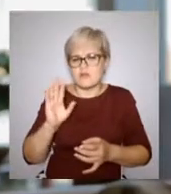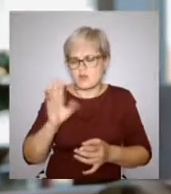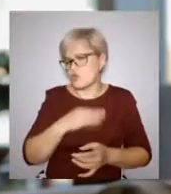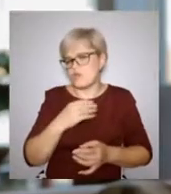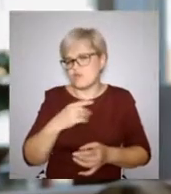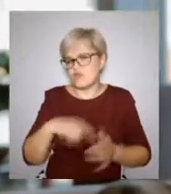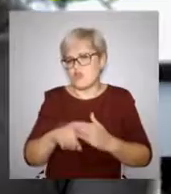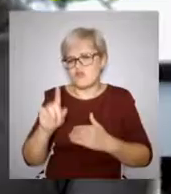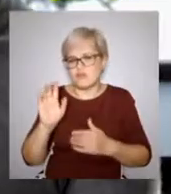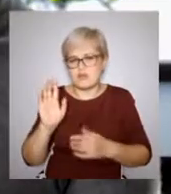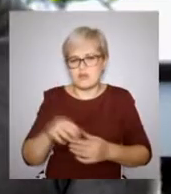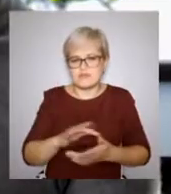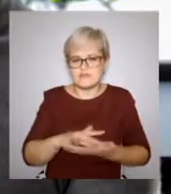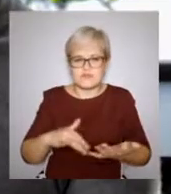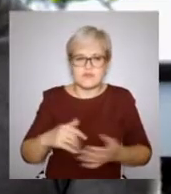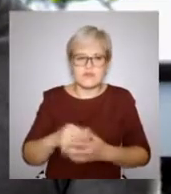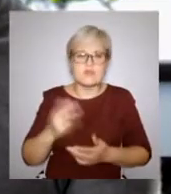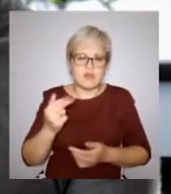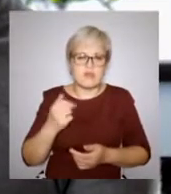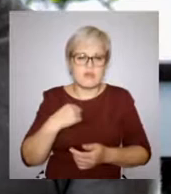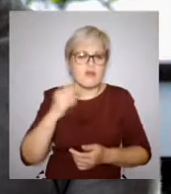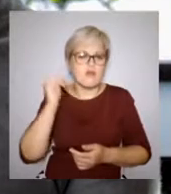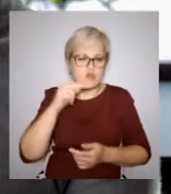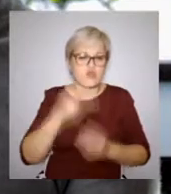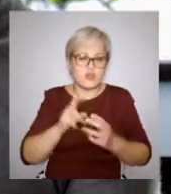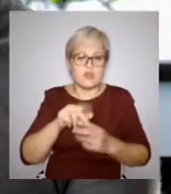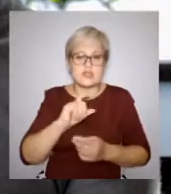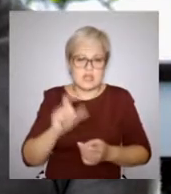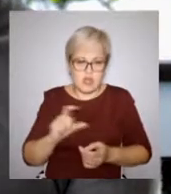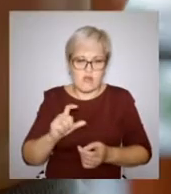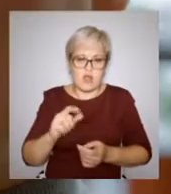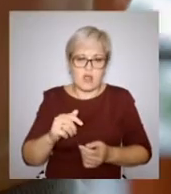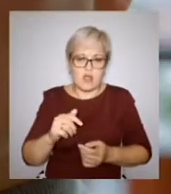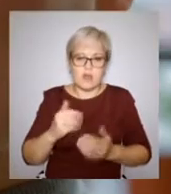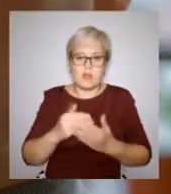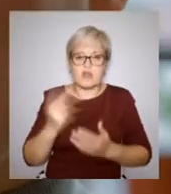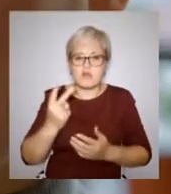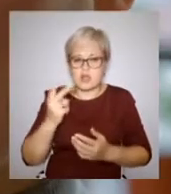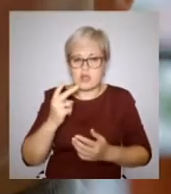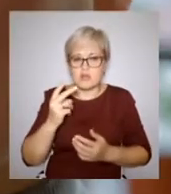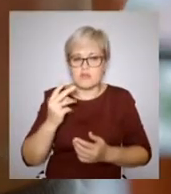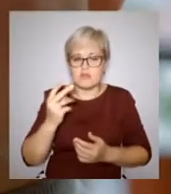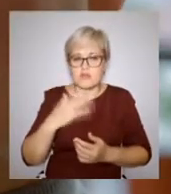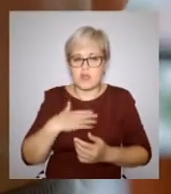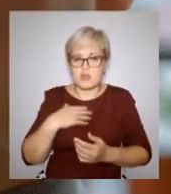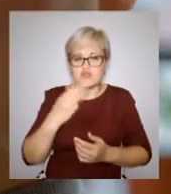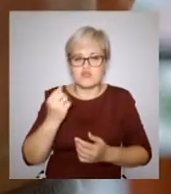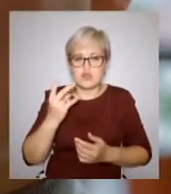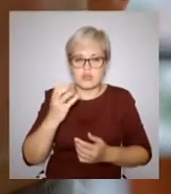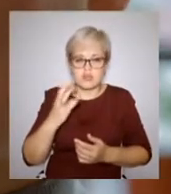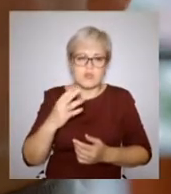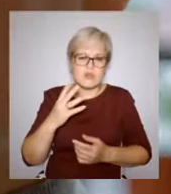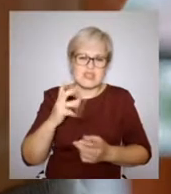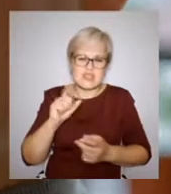сошла поехала любовь к поэзии я выучил это стихотворение перед вторым своим шансом на за звание чемпиона